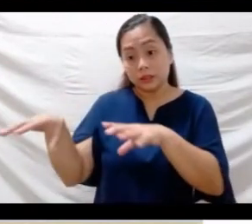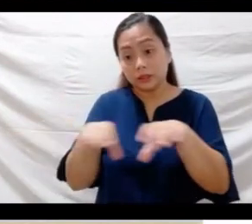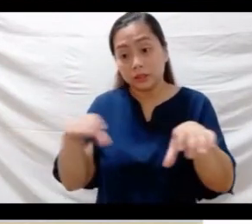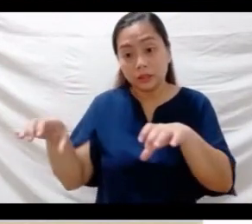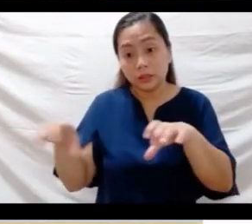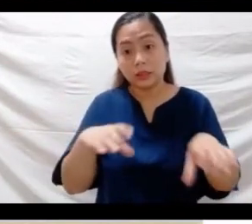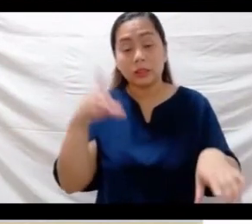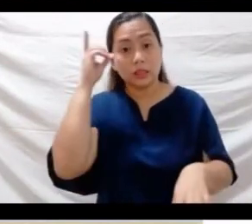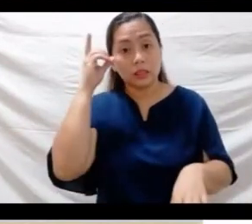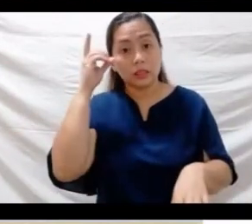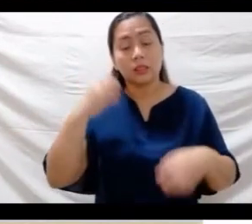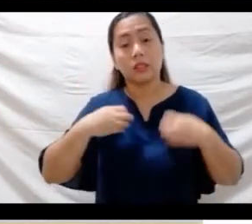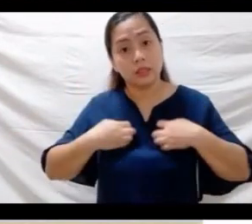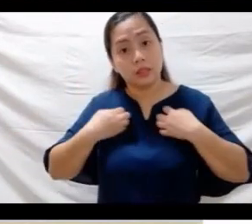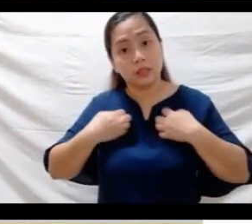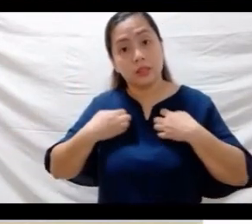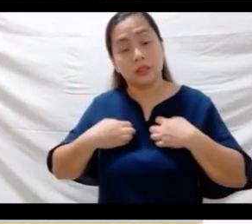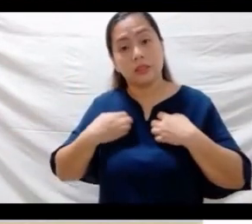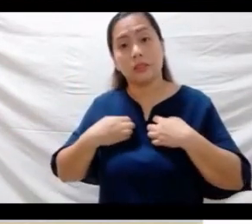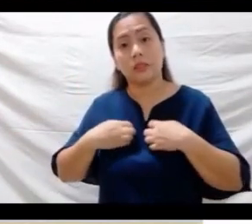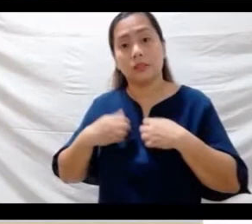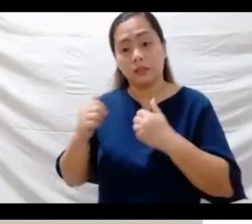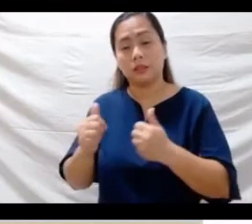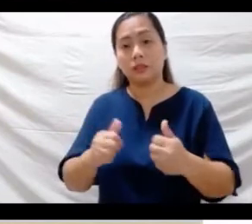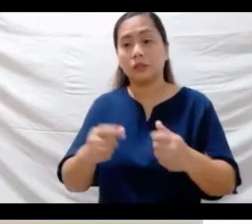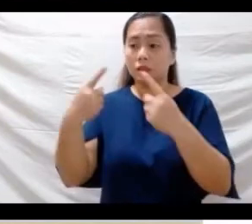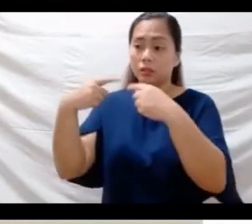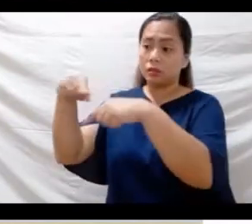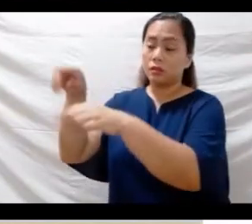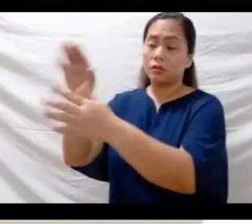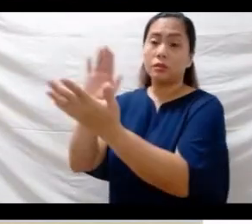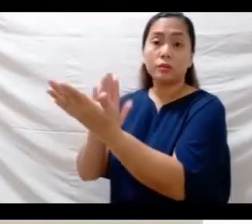naligo at nagbihis upang pumasok.